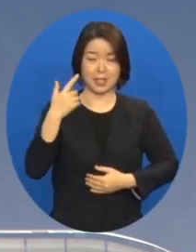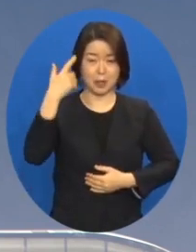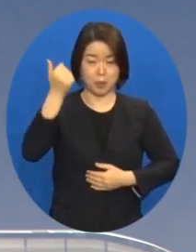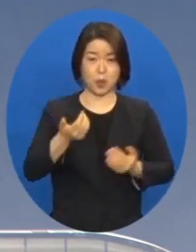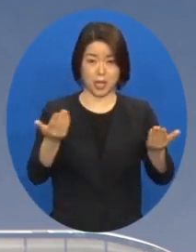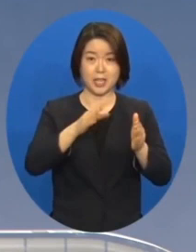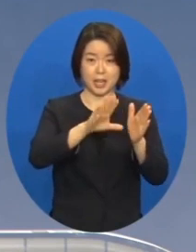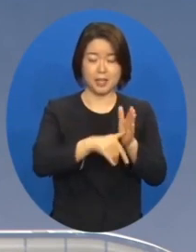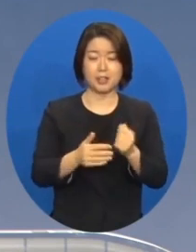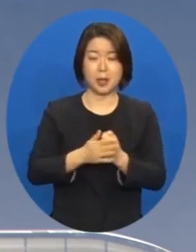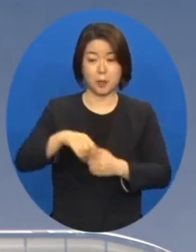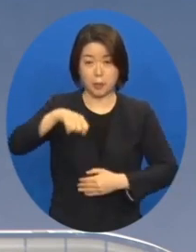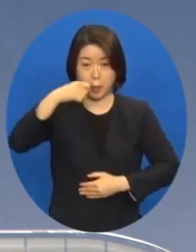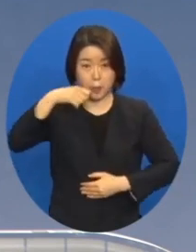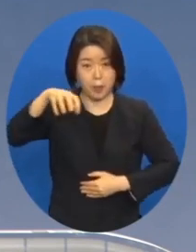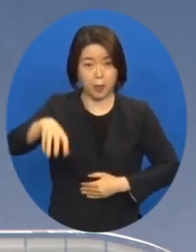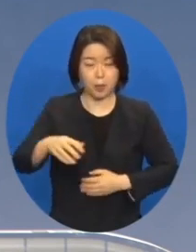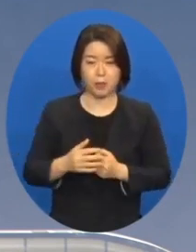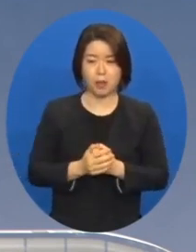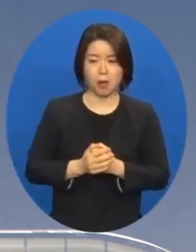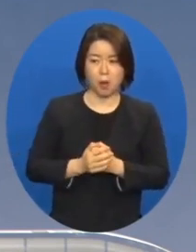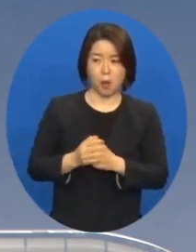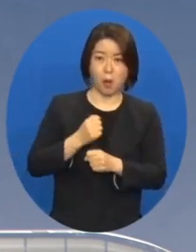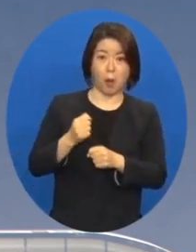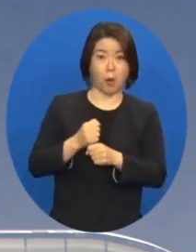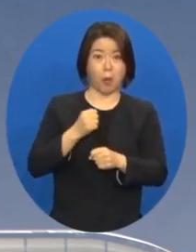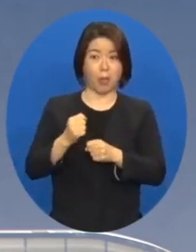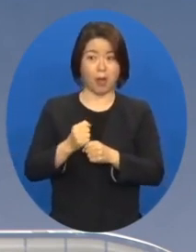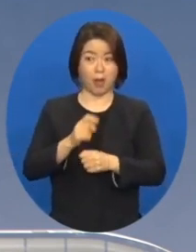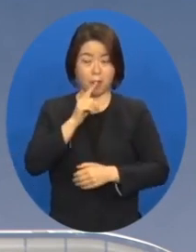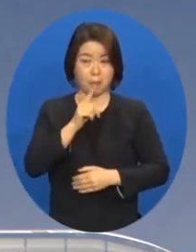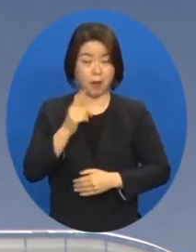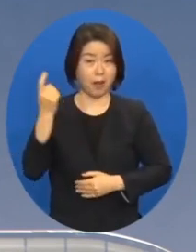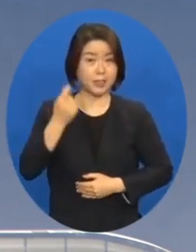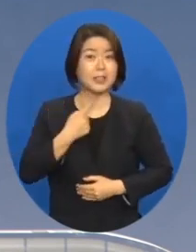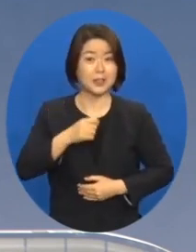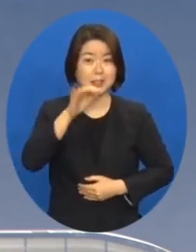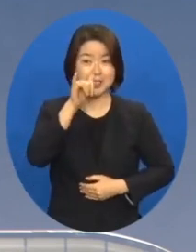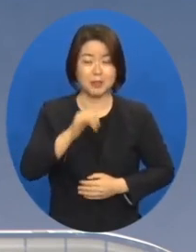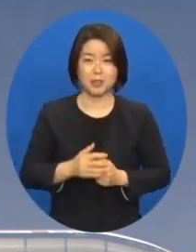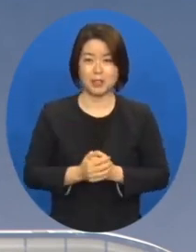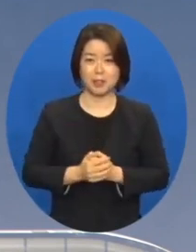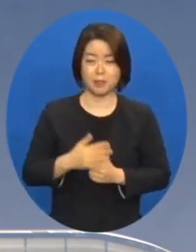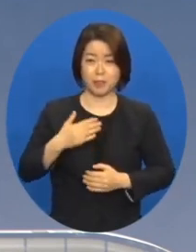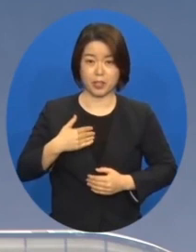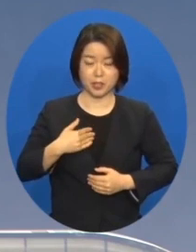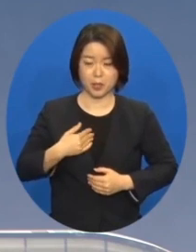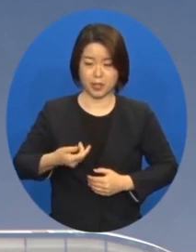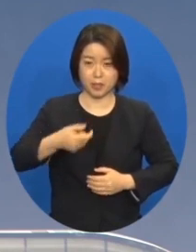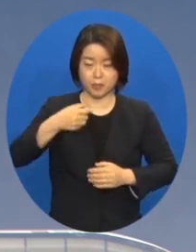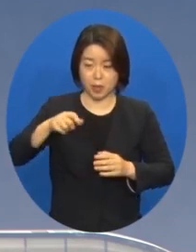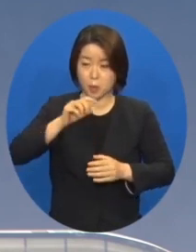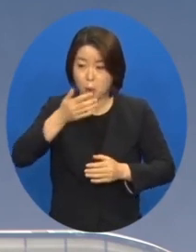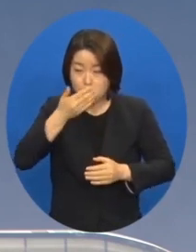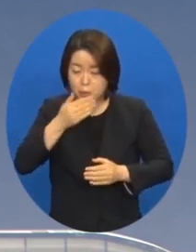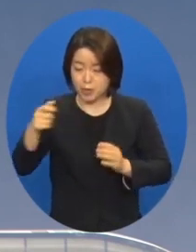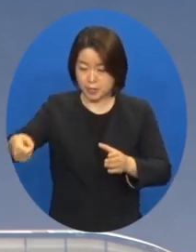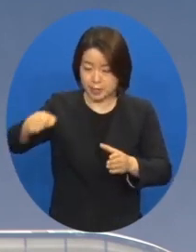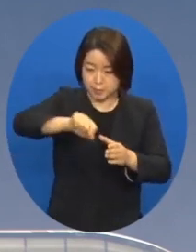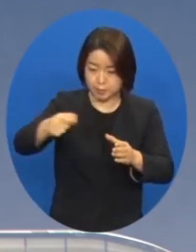식사하는 자리에서 아주 곤혹스러운 말을 들을 때가 있었습니다. 저에게 음식을 이렇게 덜어다